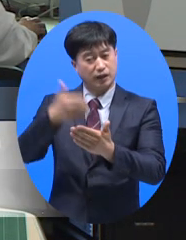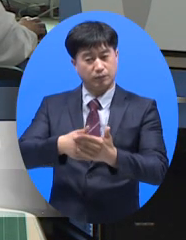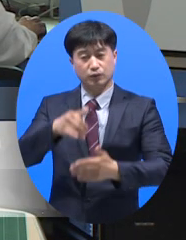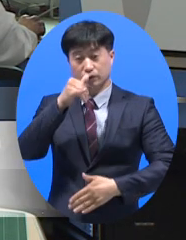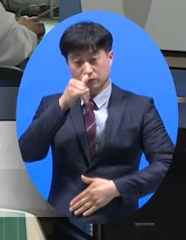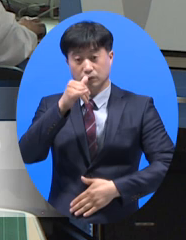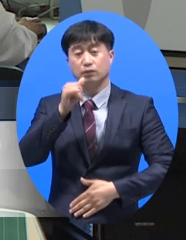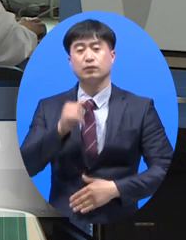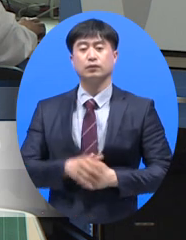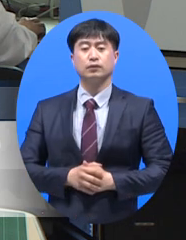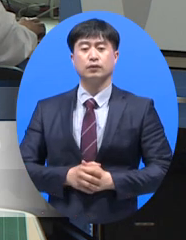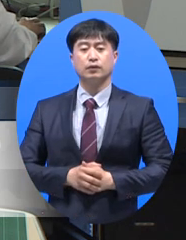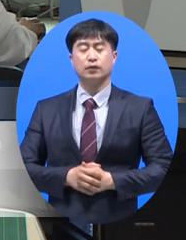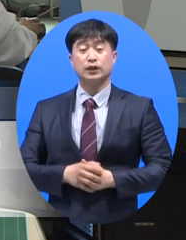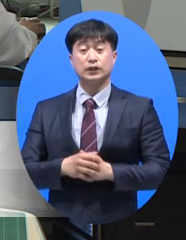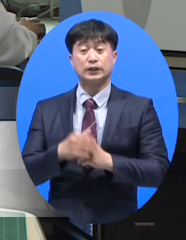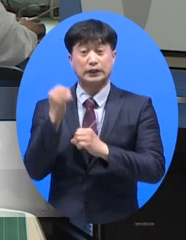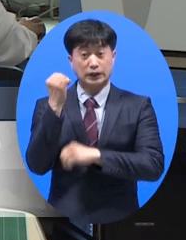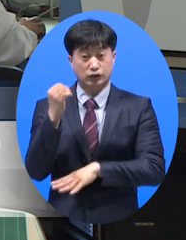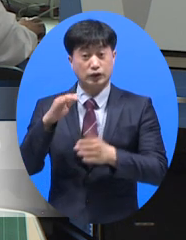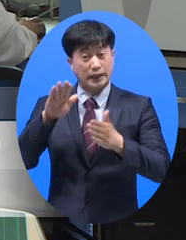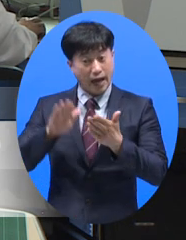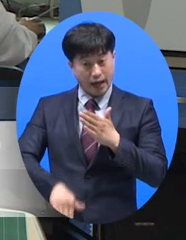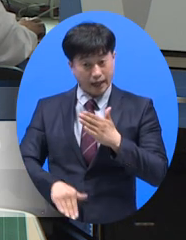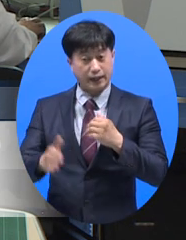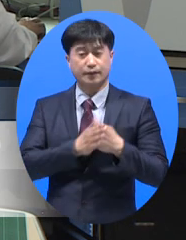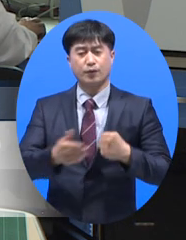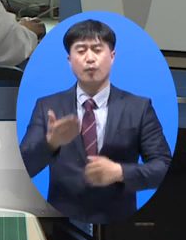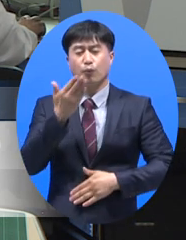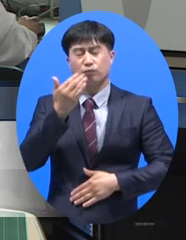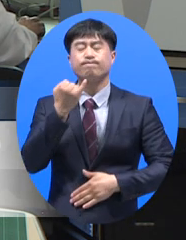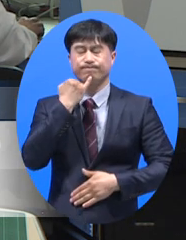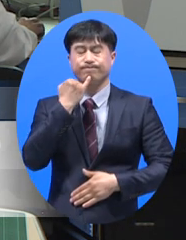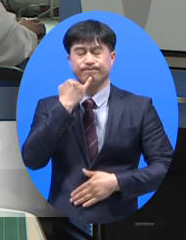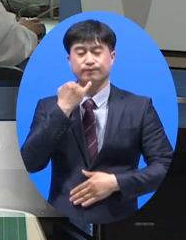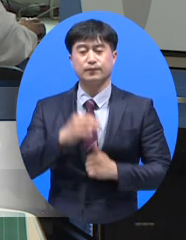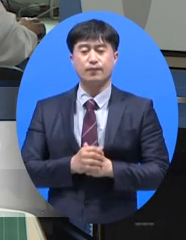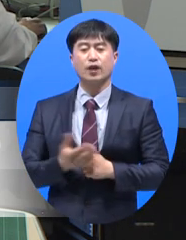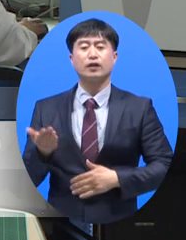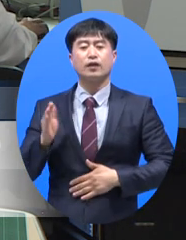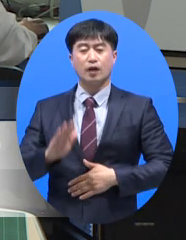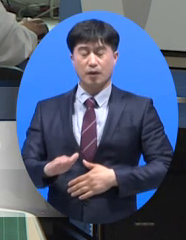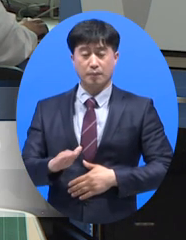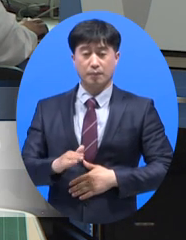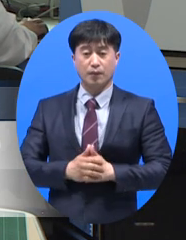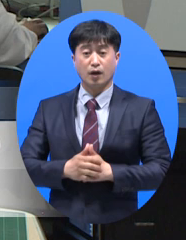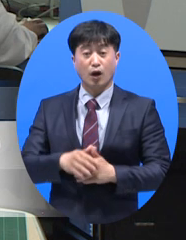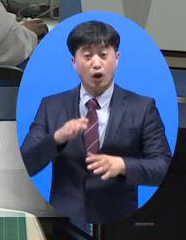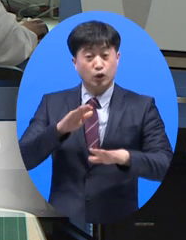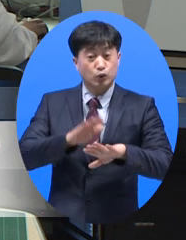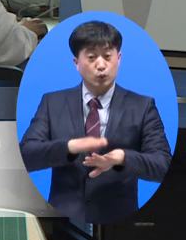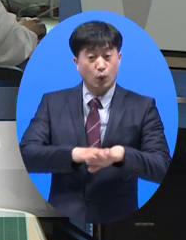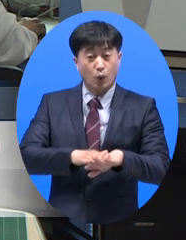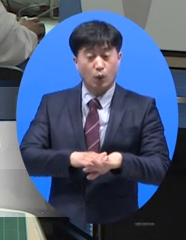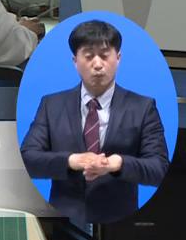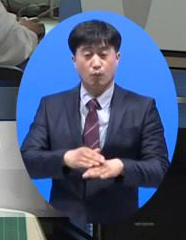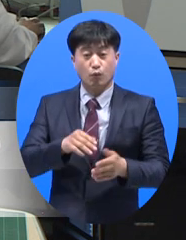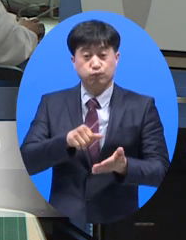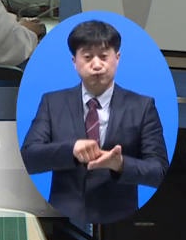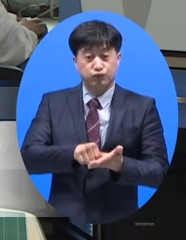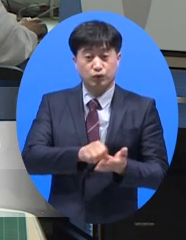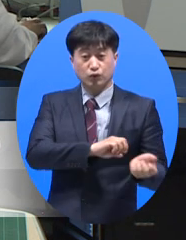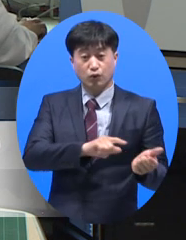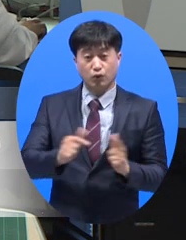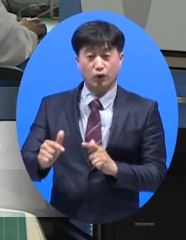성분이 많이 잔류하는 것은 사실이지만 기준치 이내이기 때문에 섭취하기에 안전합니다. 다만 손이나 조리 도구를